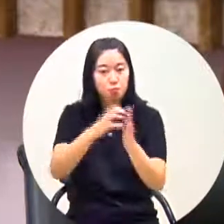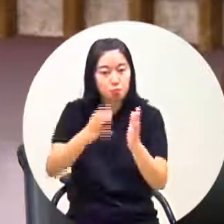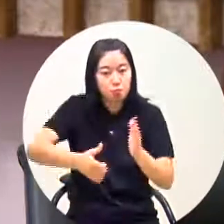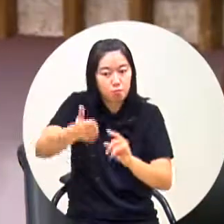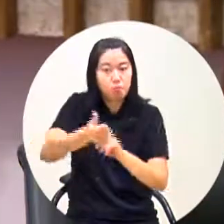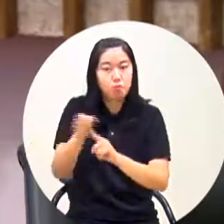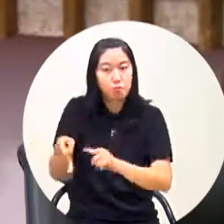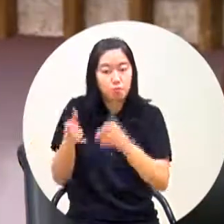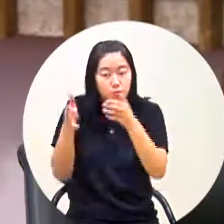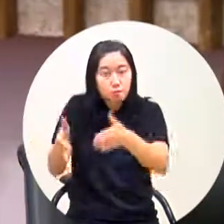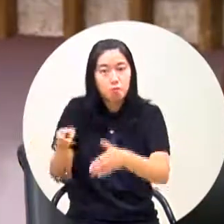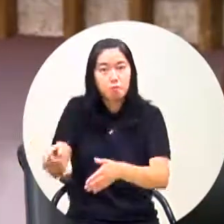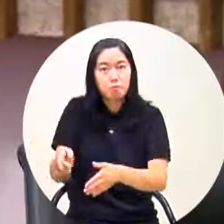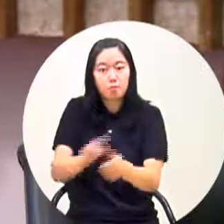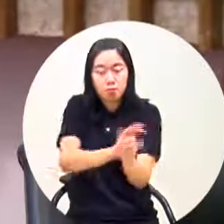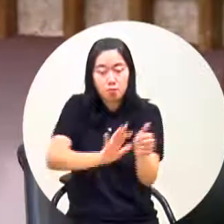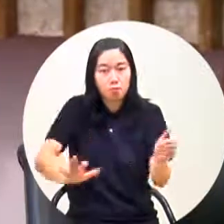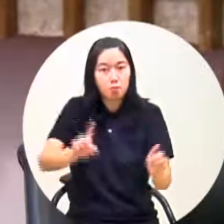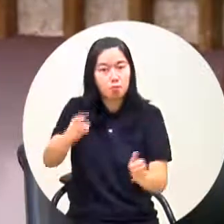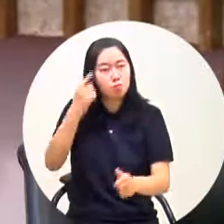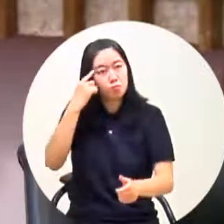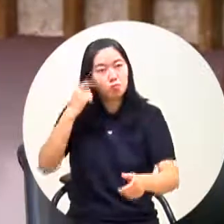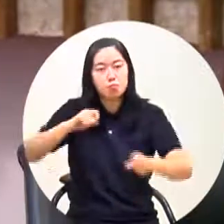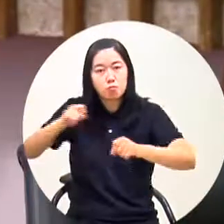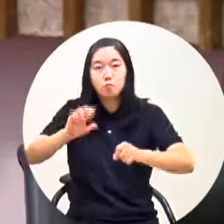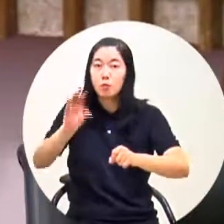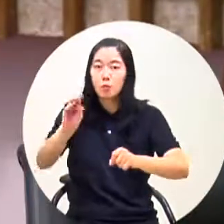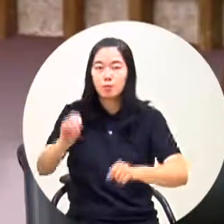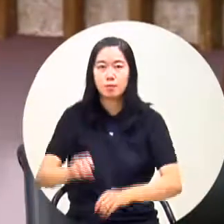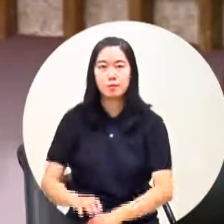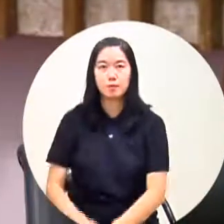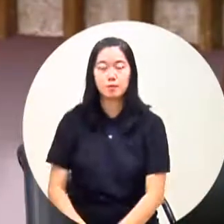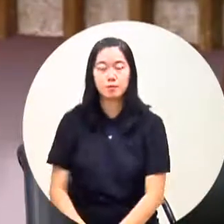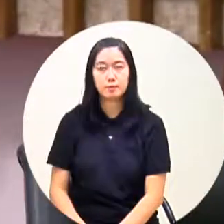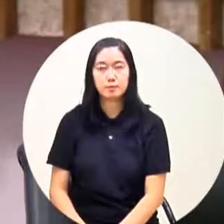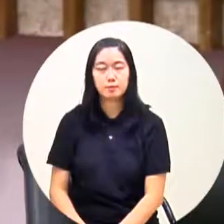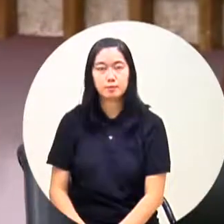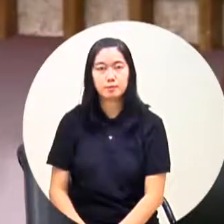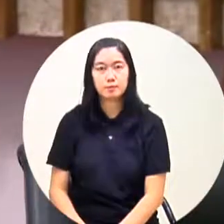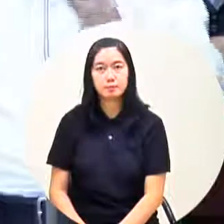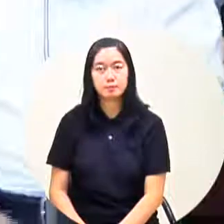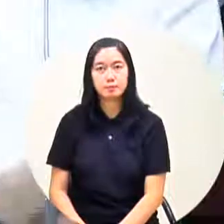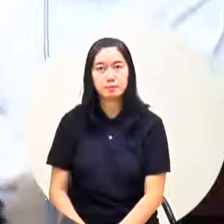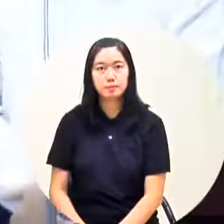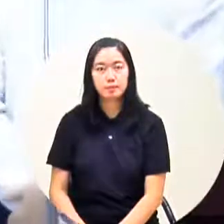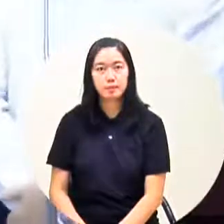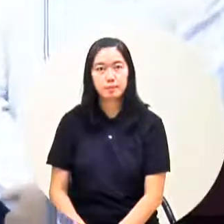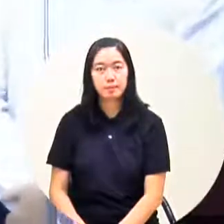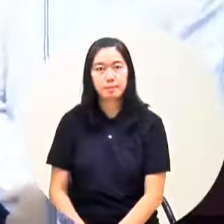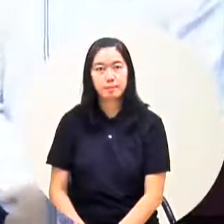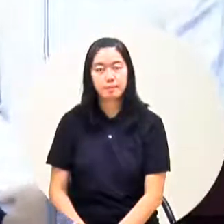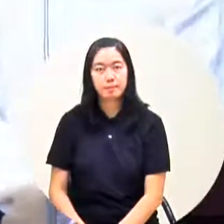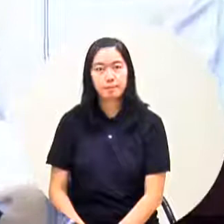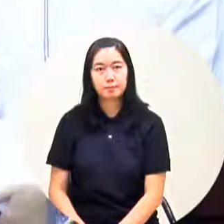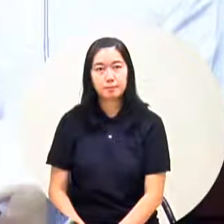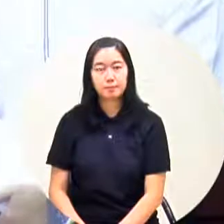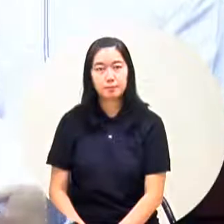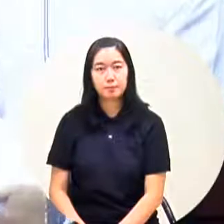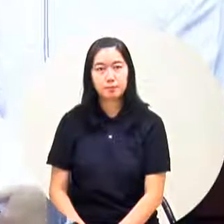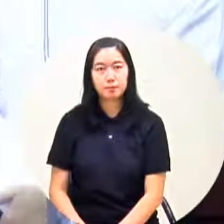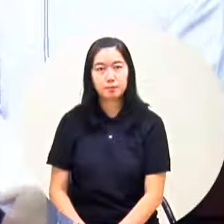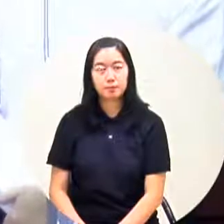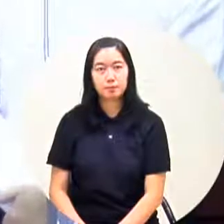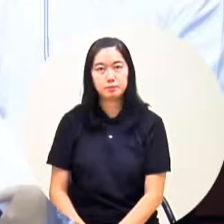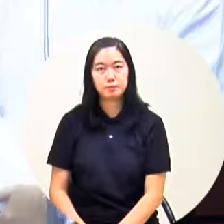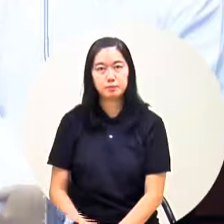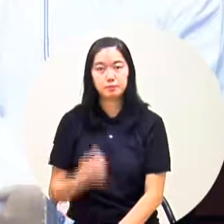吼的冲击，你有啥物打算？有啥物看法？ 好，谢谢主席。谢谢议员关心伊丽秀